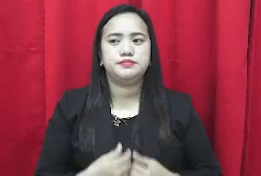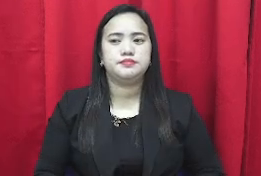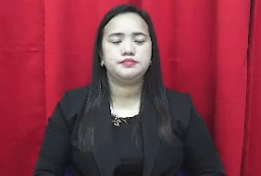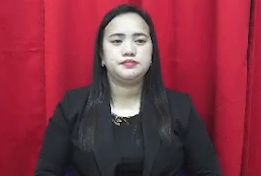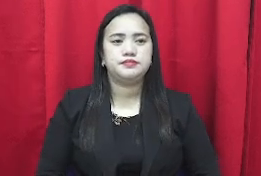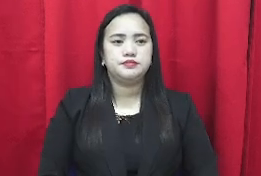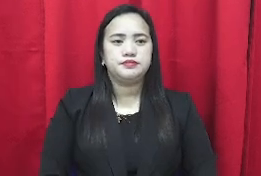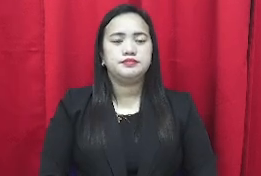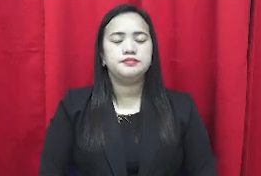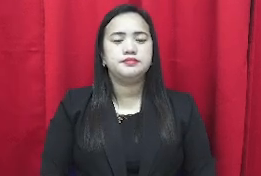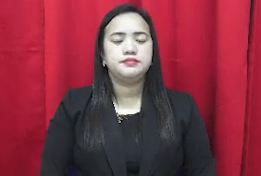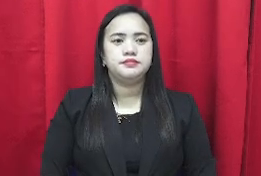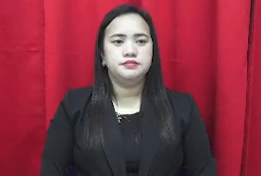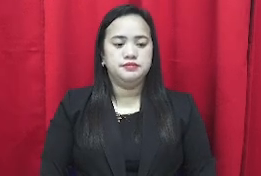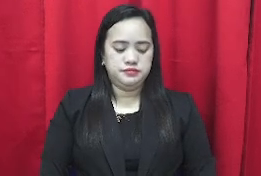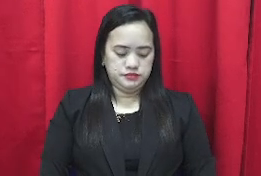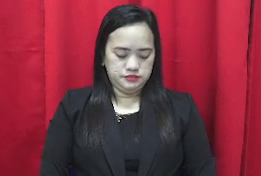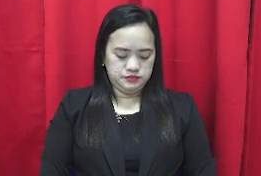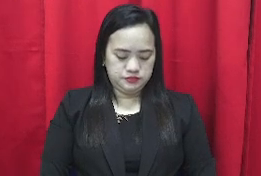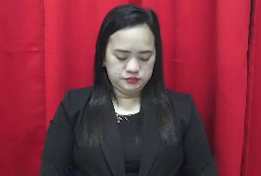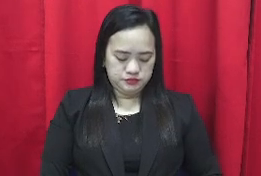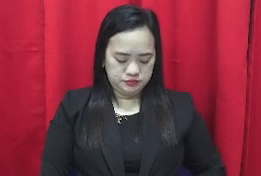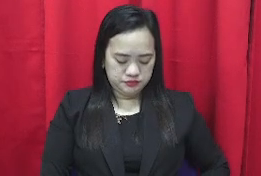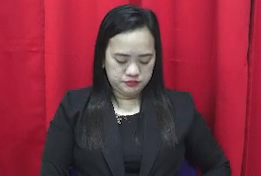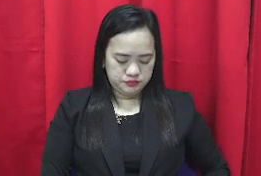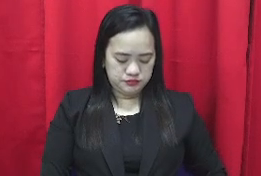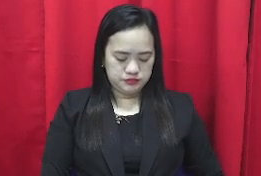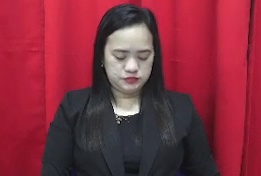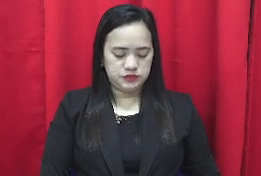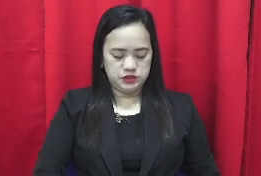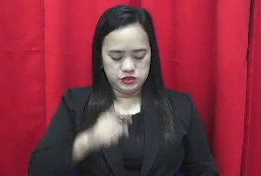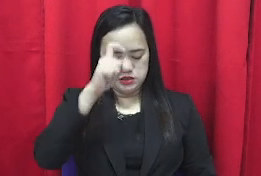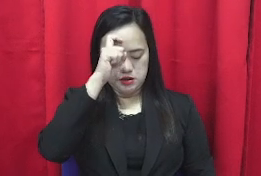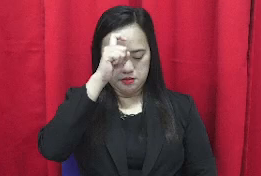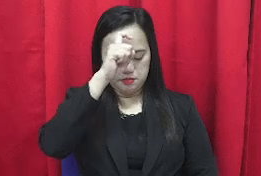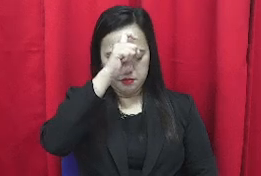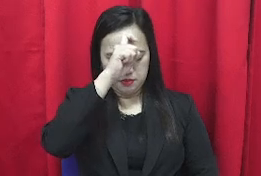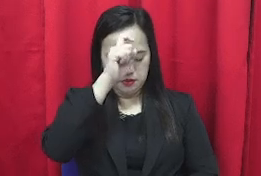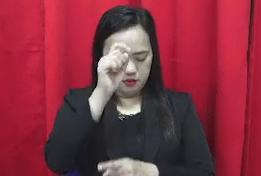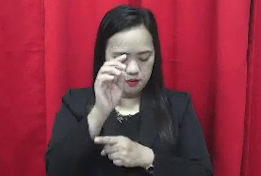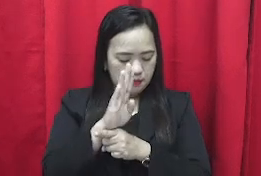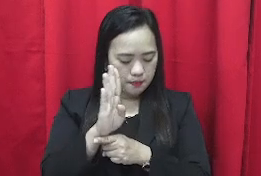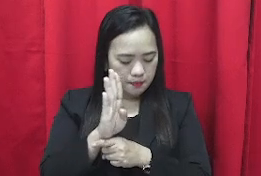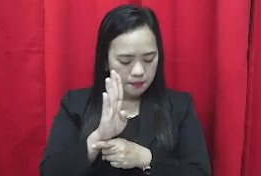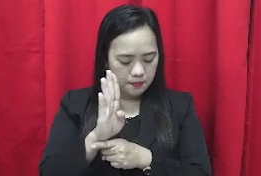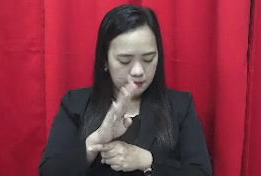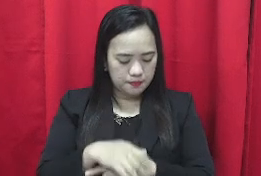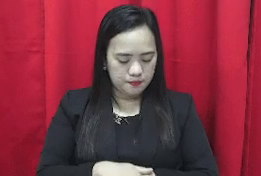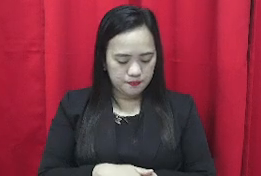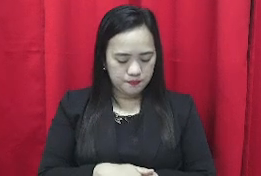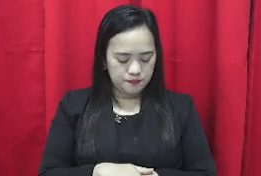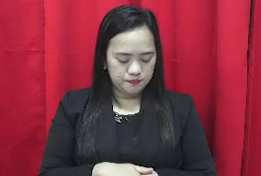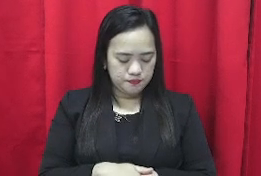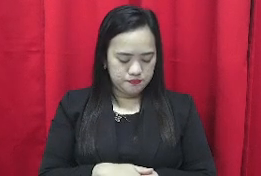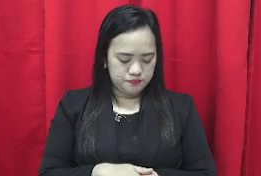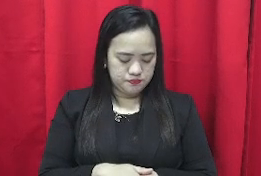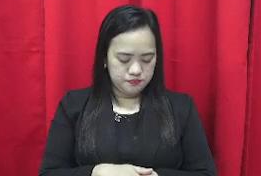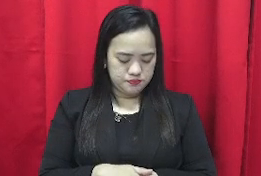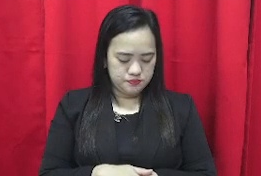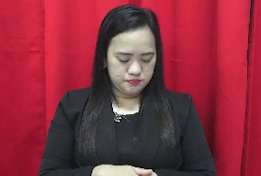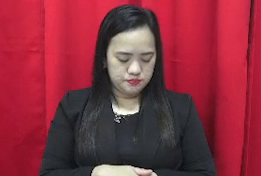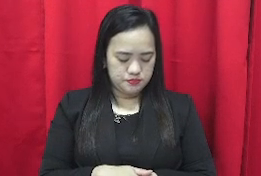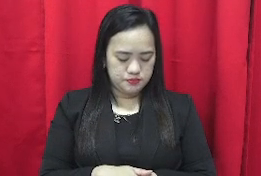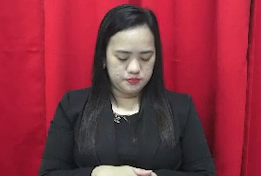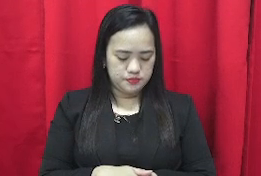Thank you sir Joo at ah summer balikatan mga kapatid Sabi nga ako naka